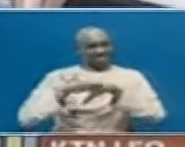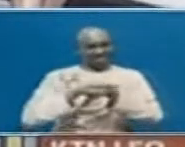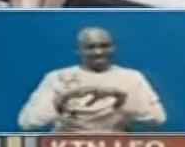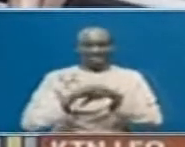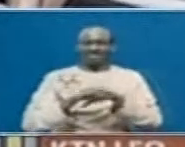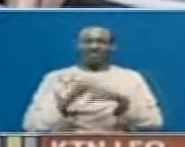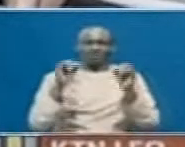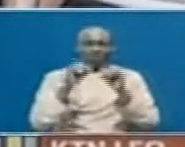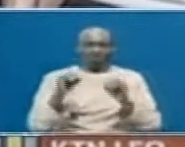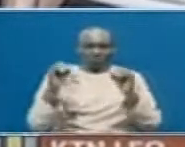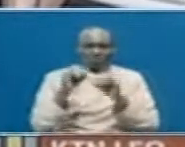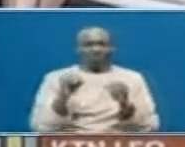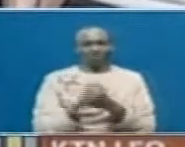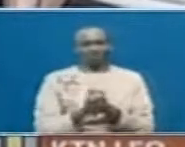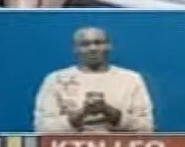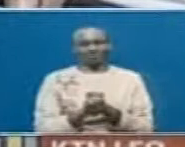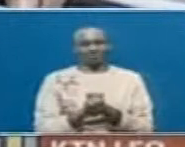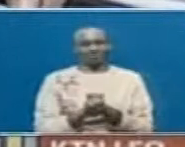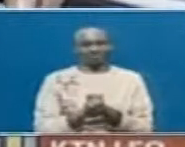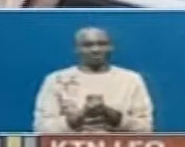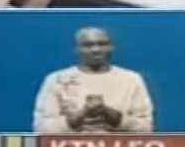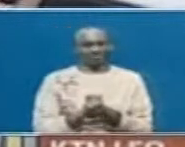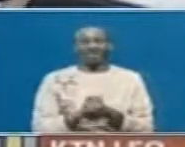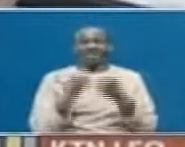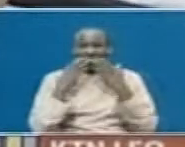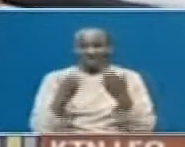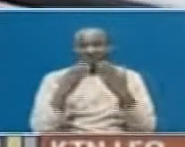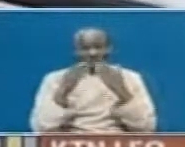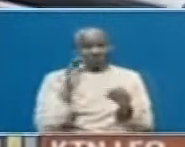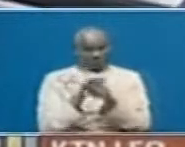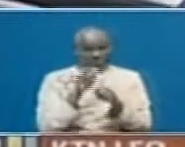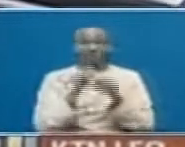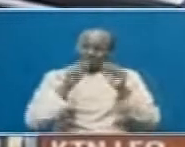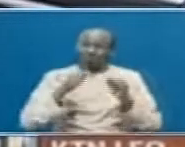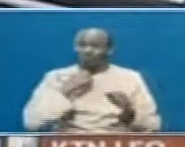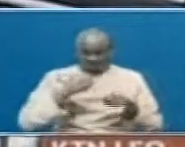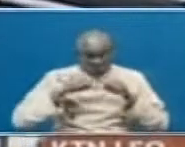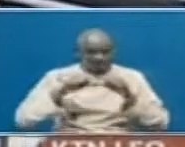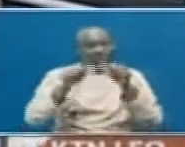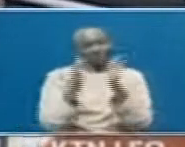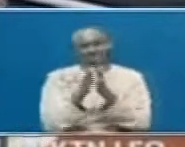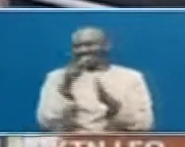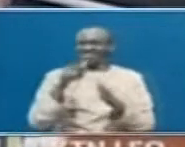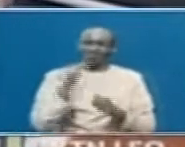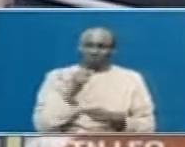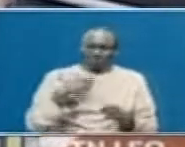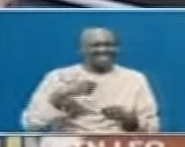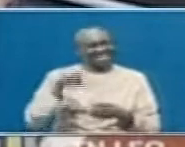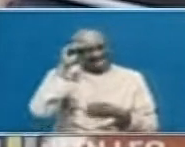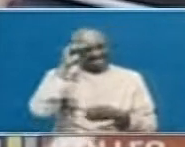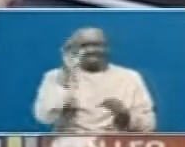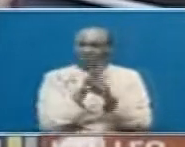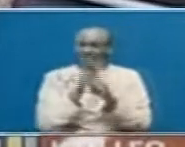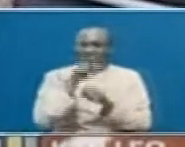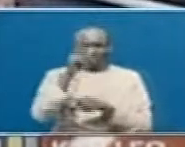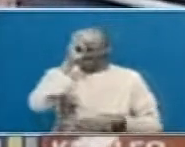Yo, yo, yo, yo. Na mtazamaji basi ningependa kuendelea na wazee wangu hapa. Nimejifunza mengi na ni heshima